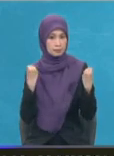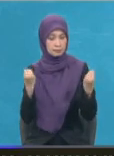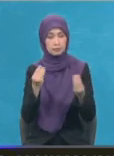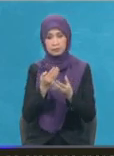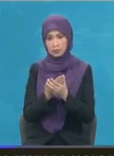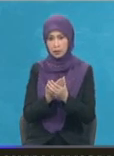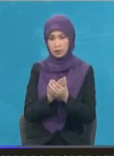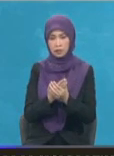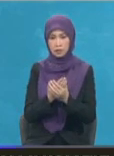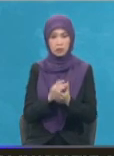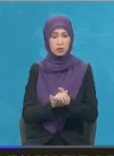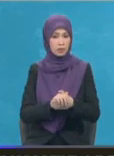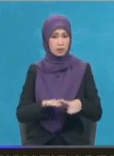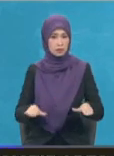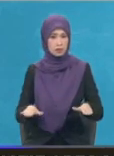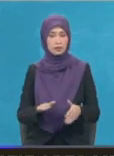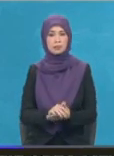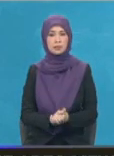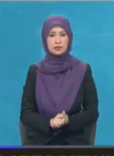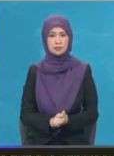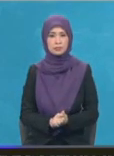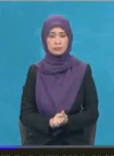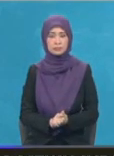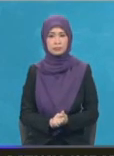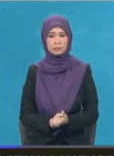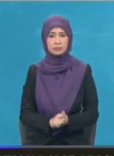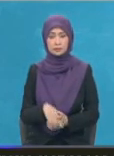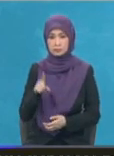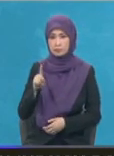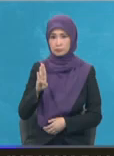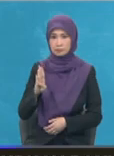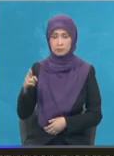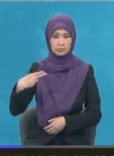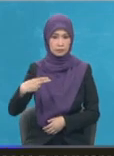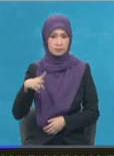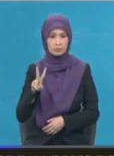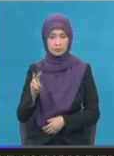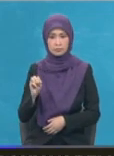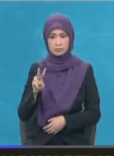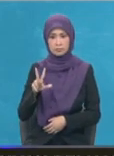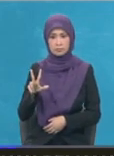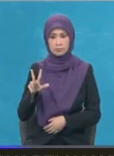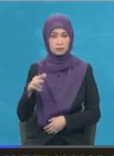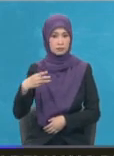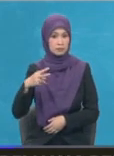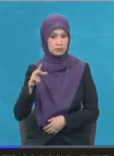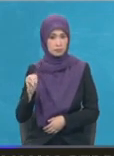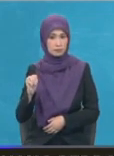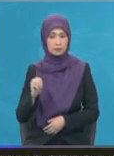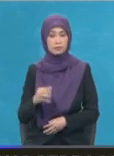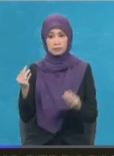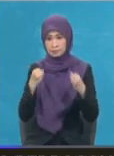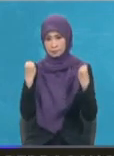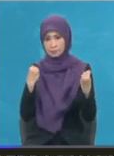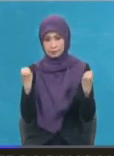bersama bakal jemaah haji tahun 144 hijrah 2023 masehi majelis berlangsung